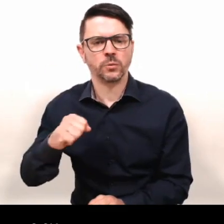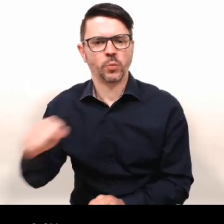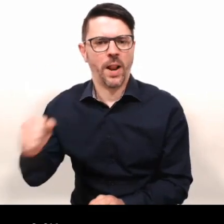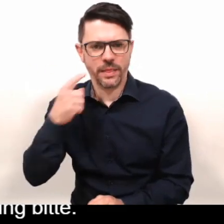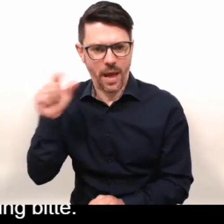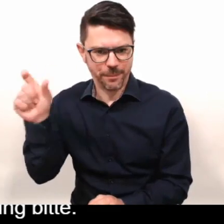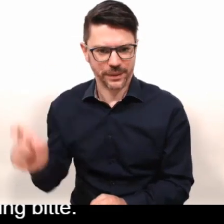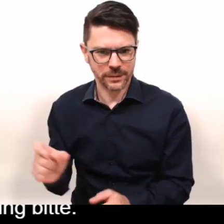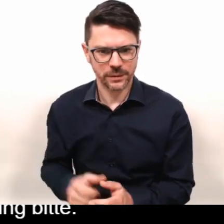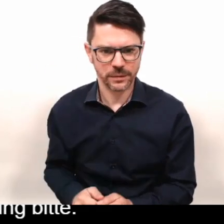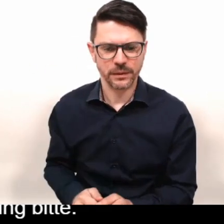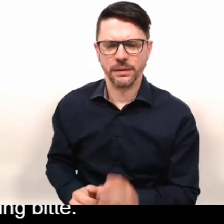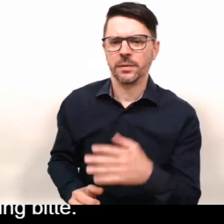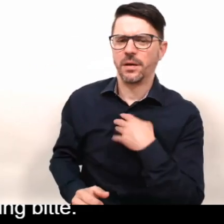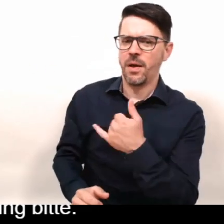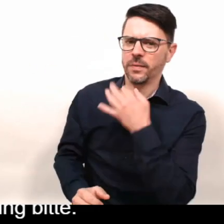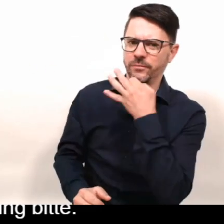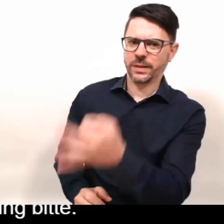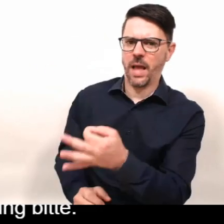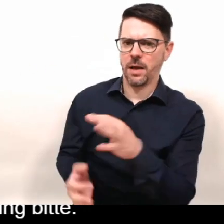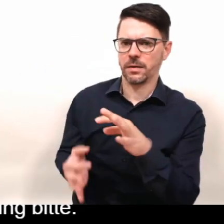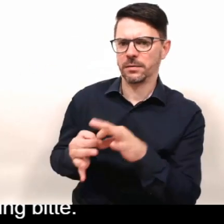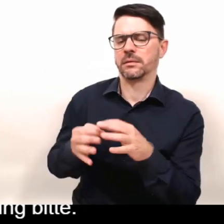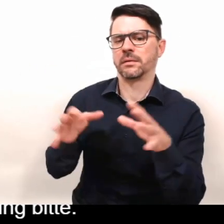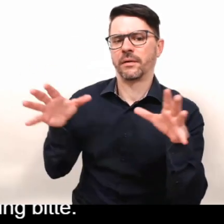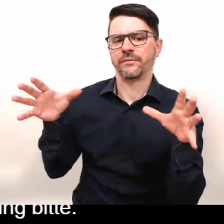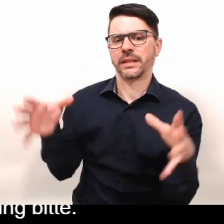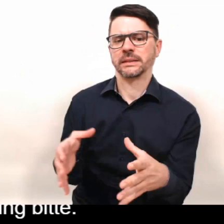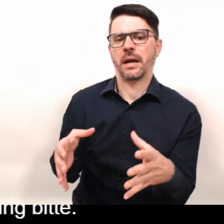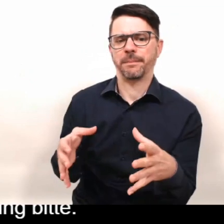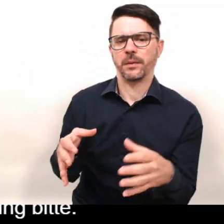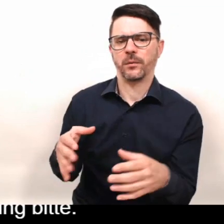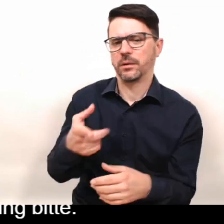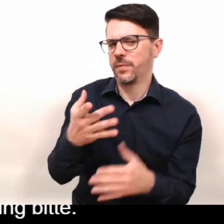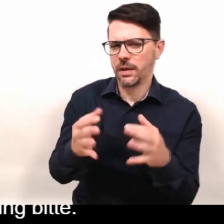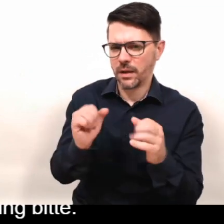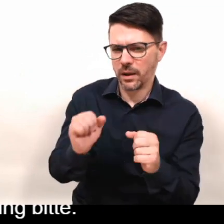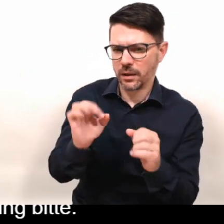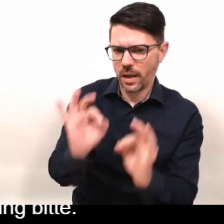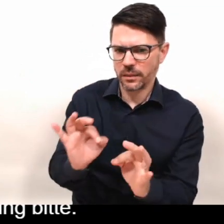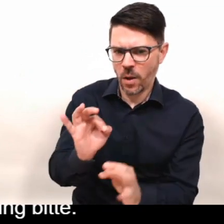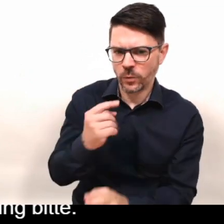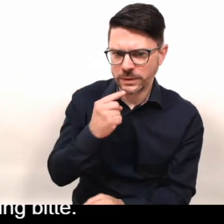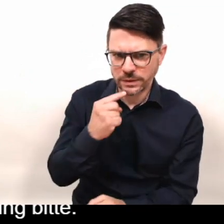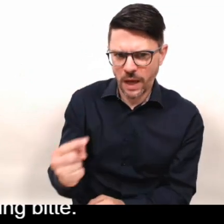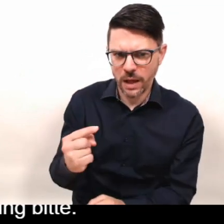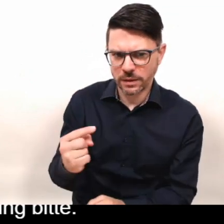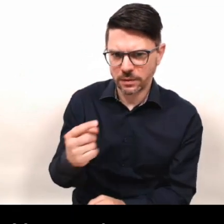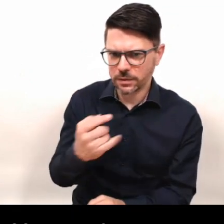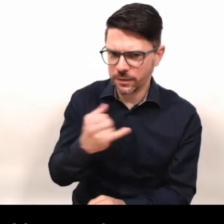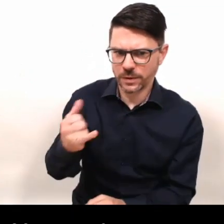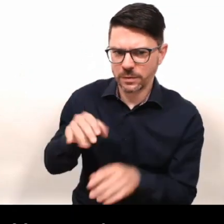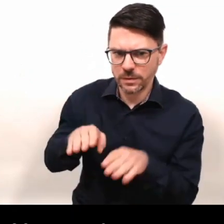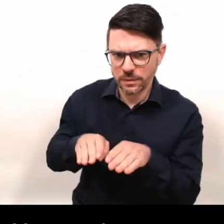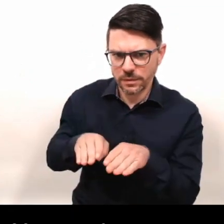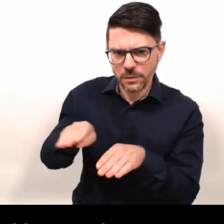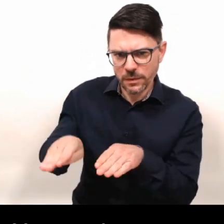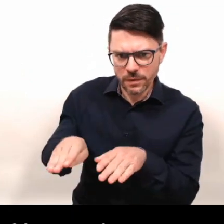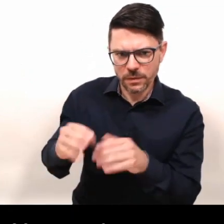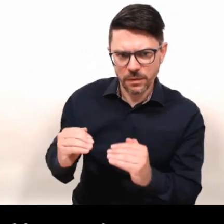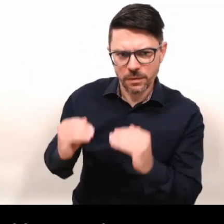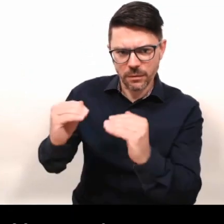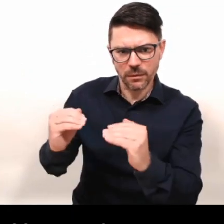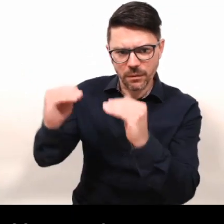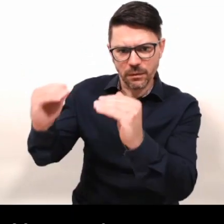dieses stufenweise Vorgehen ist, was da diese einzelnen Stufen sind, mit was man rechnen muss sozusagen bei Verstößen, was nacheinander kommt. Und